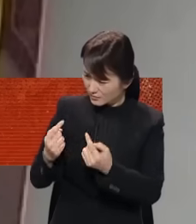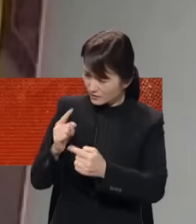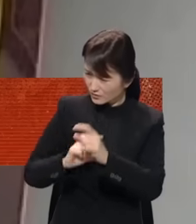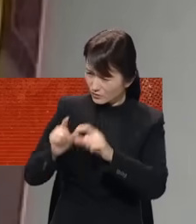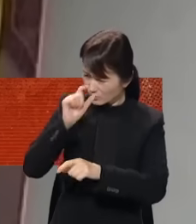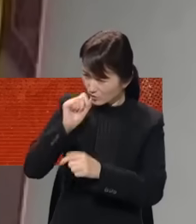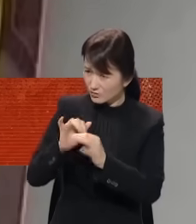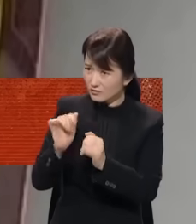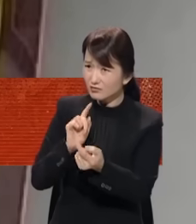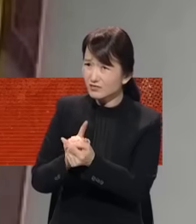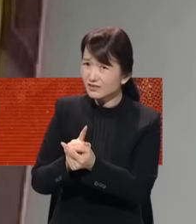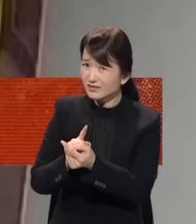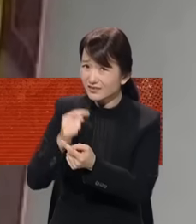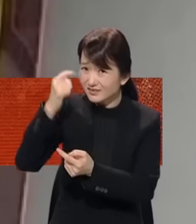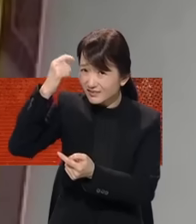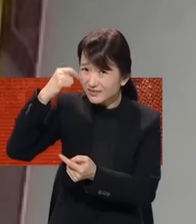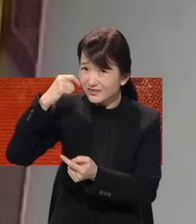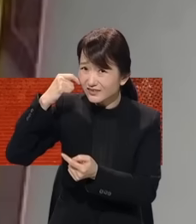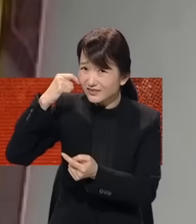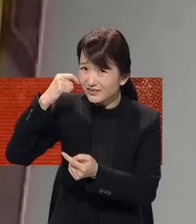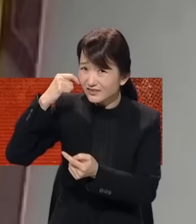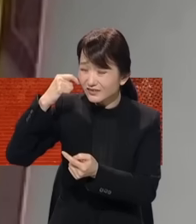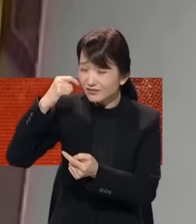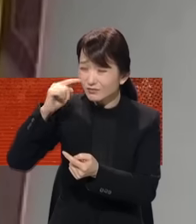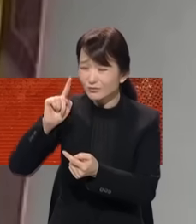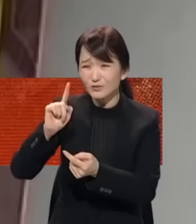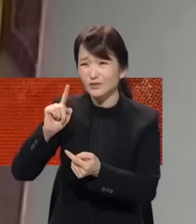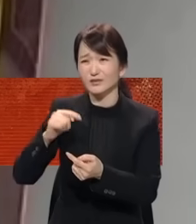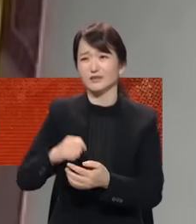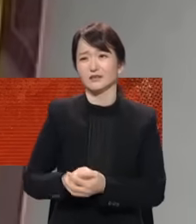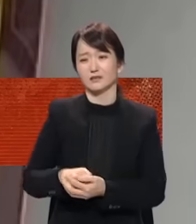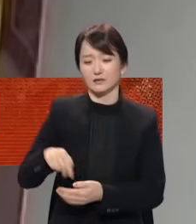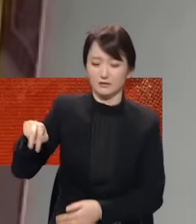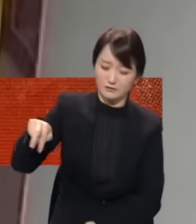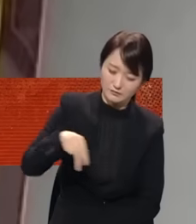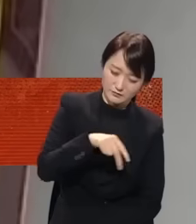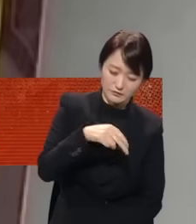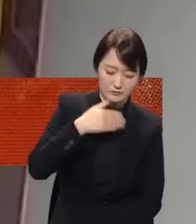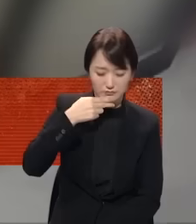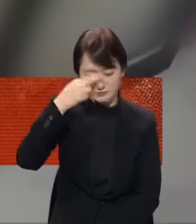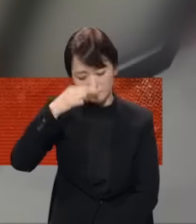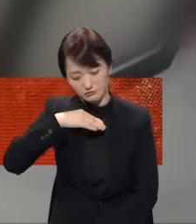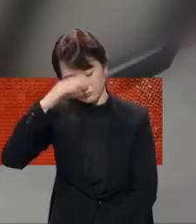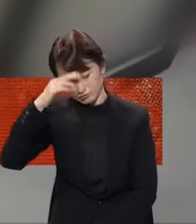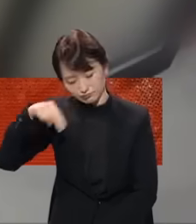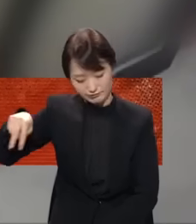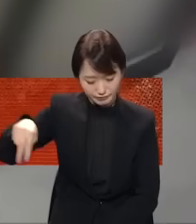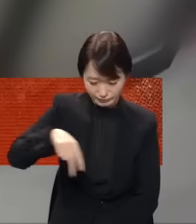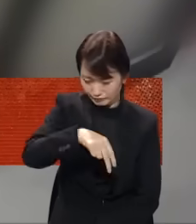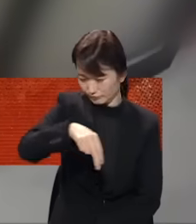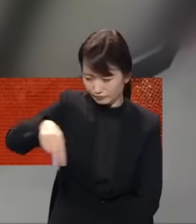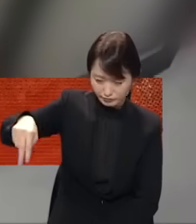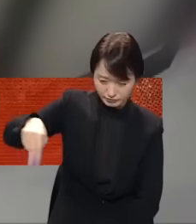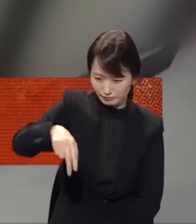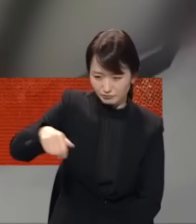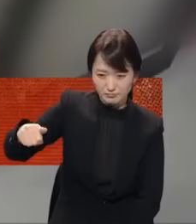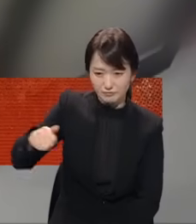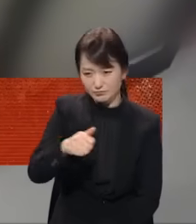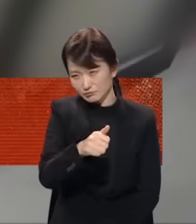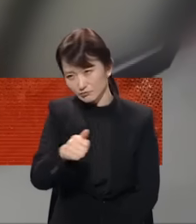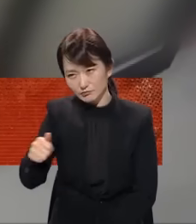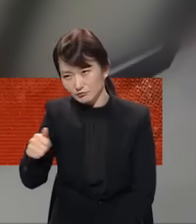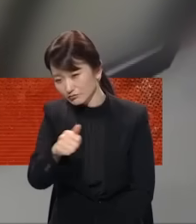진짜 잘사 자 뭐 그런 헛소리 하더니 또 저렇게 막 비틀비틀거리면서 어디론가 갑니다. 자 그리고요 아 어디